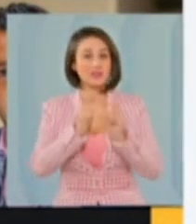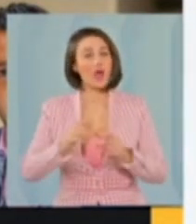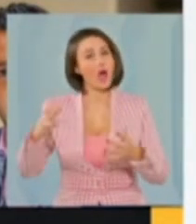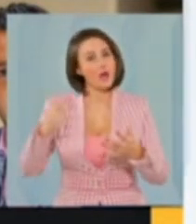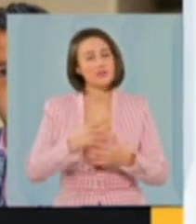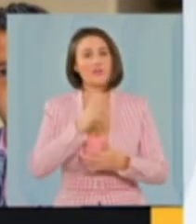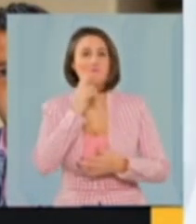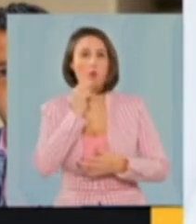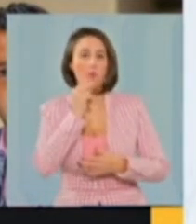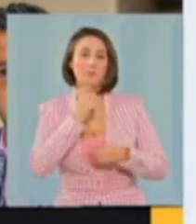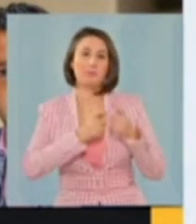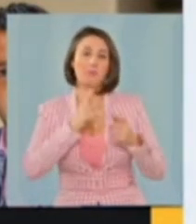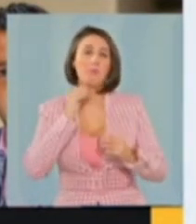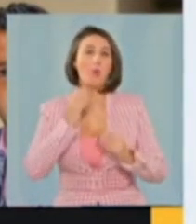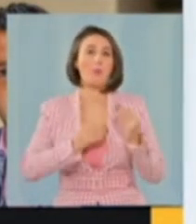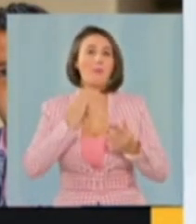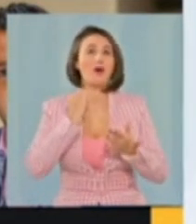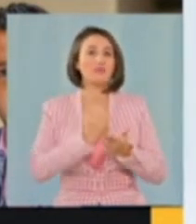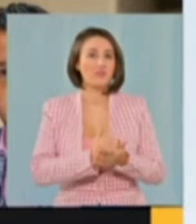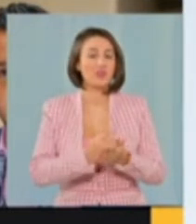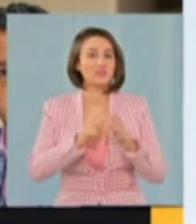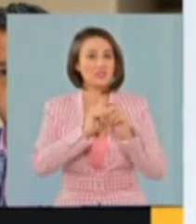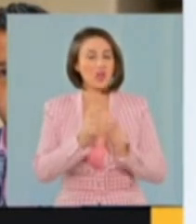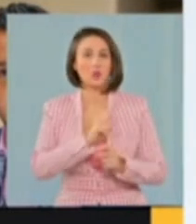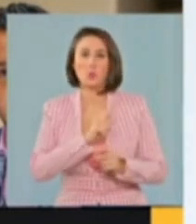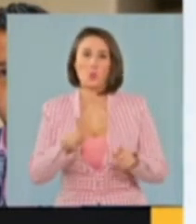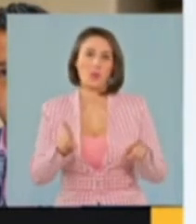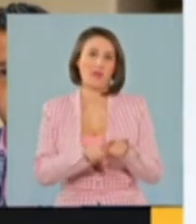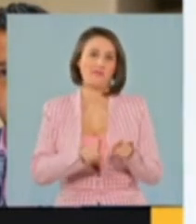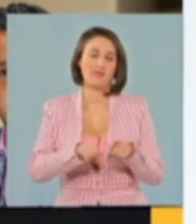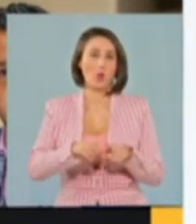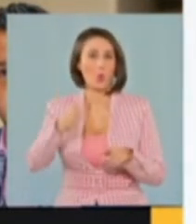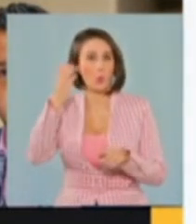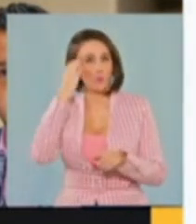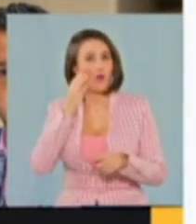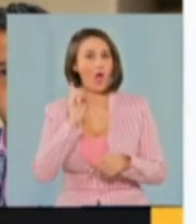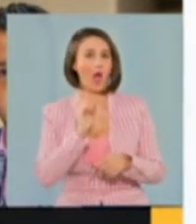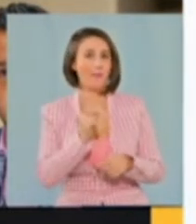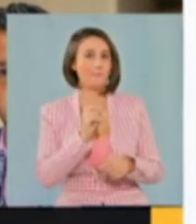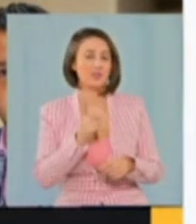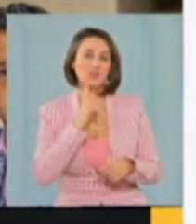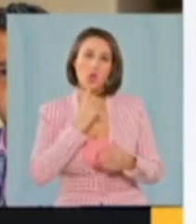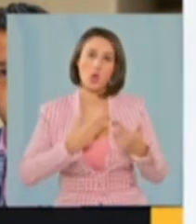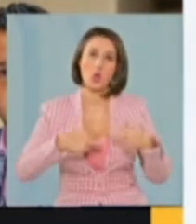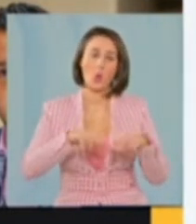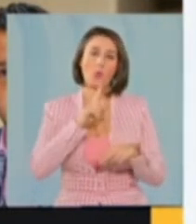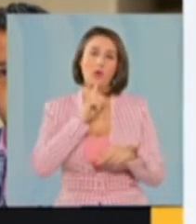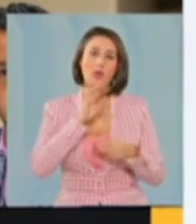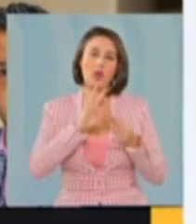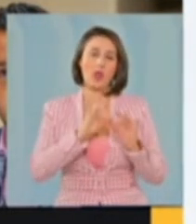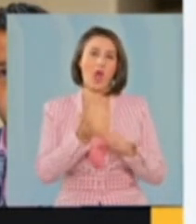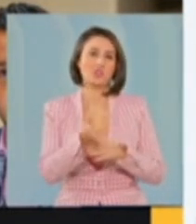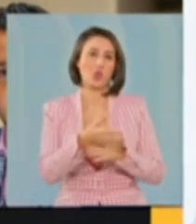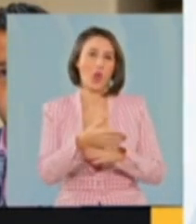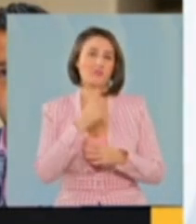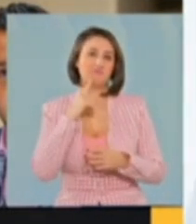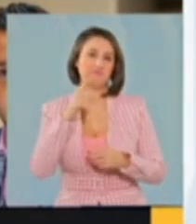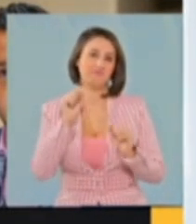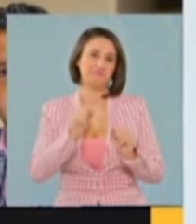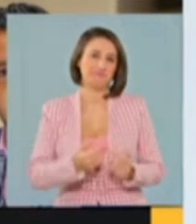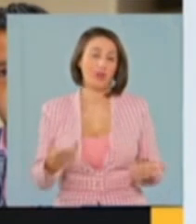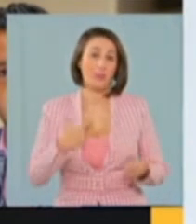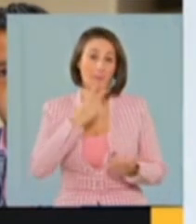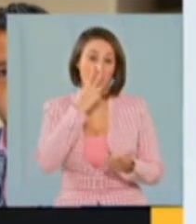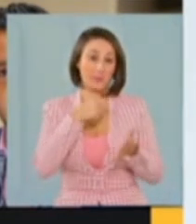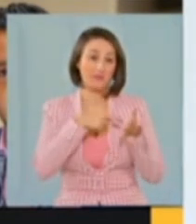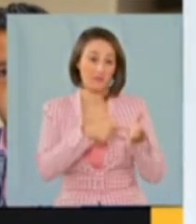să vorbim de problemele reale, nu de e-government-ul care ne amenință nouă identitatea națională. Să fim serioși, să ne